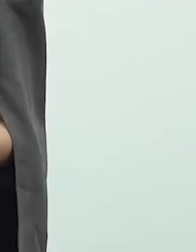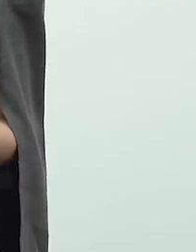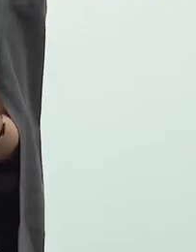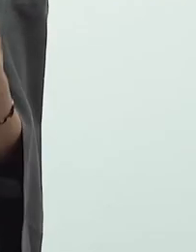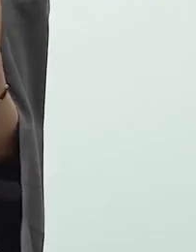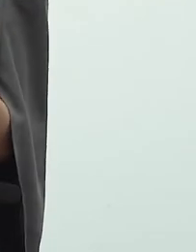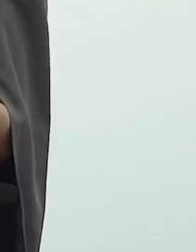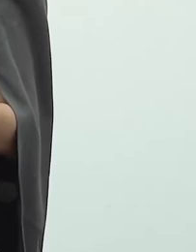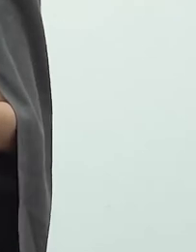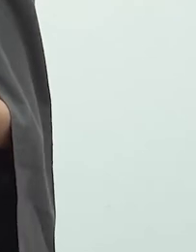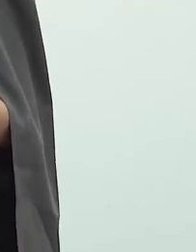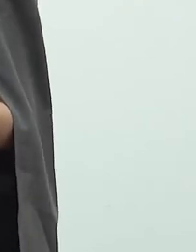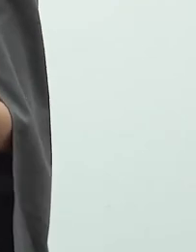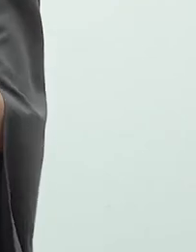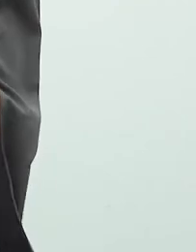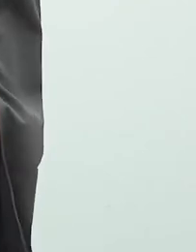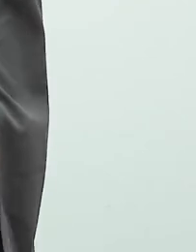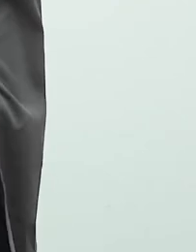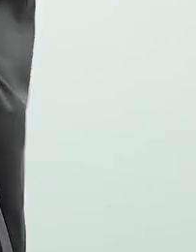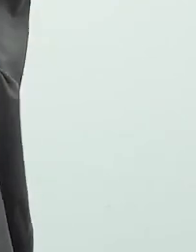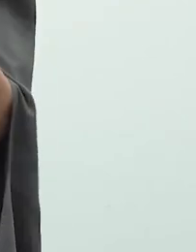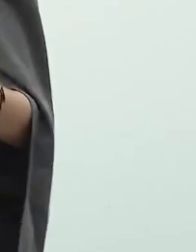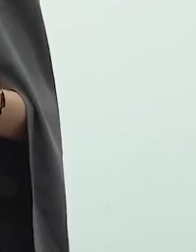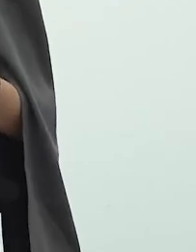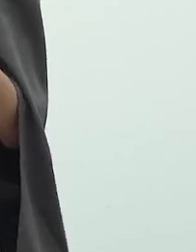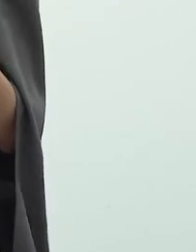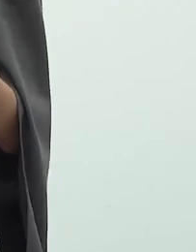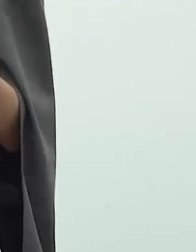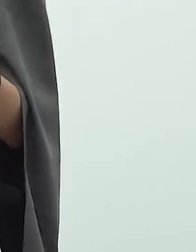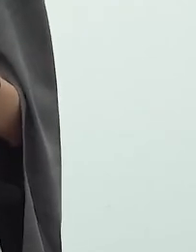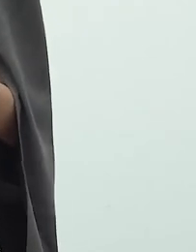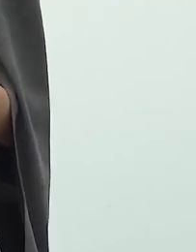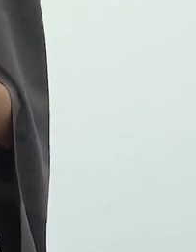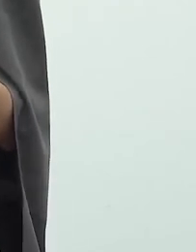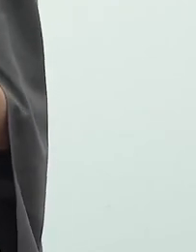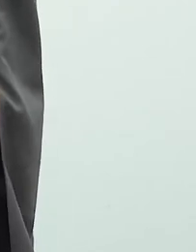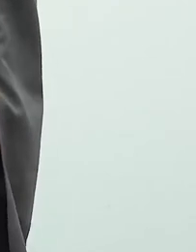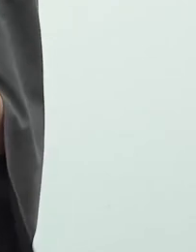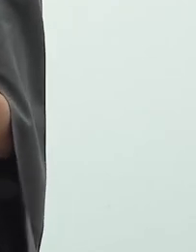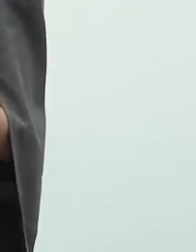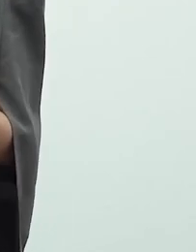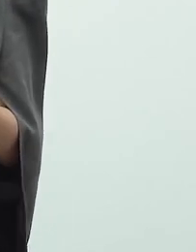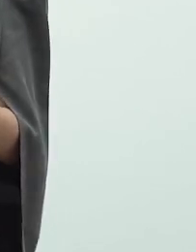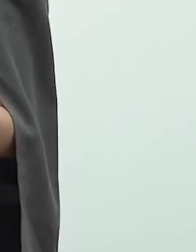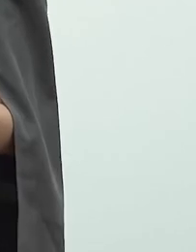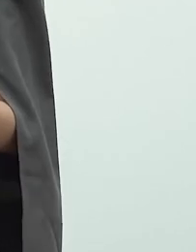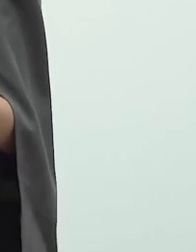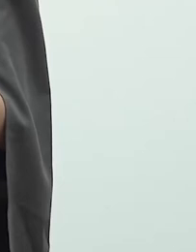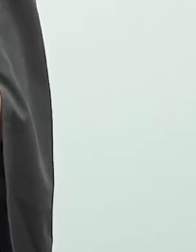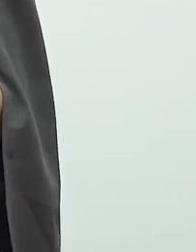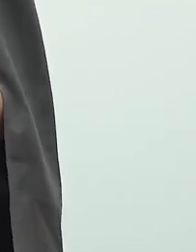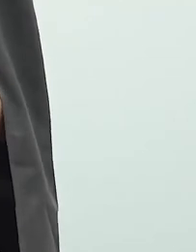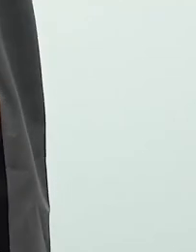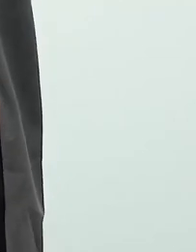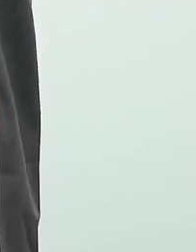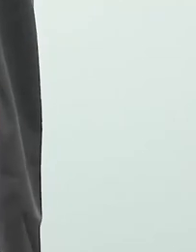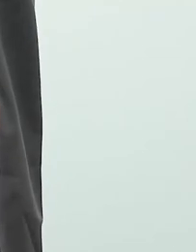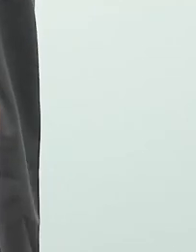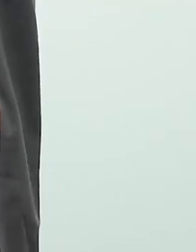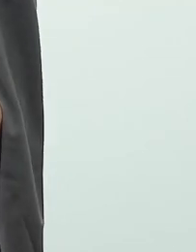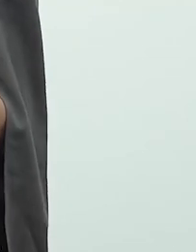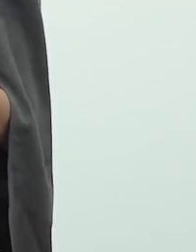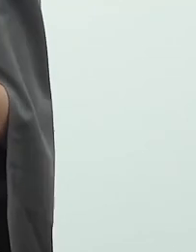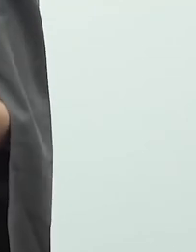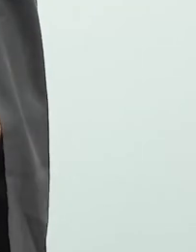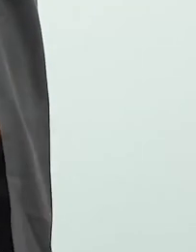들면 수화를 외가 편하며 수화로 충분히 대화하고 의사소통을 하고 또 9 아가 편하면 구하로